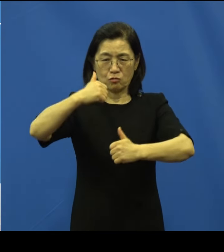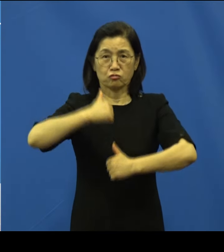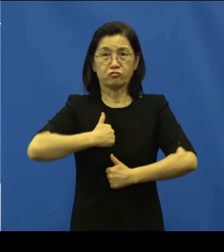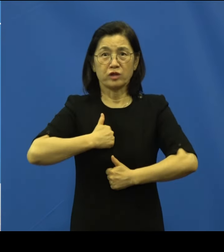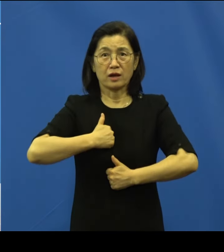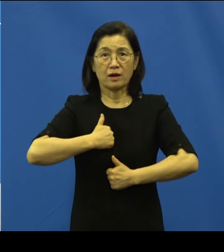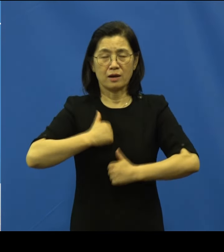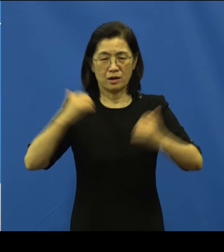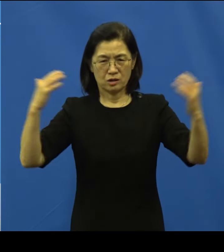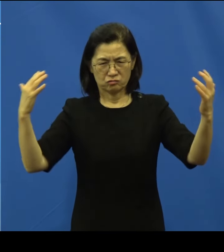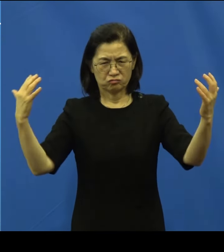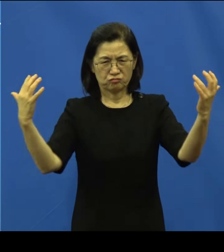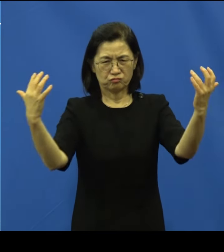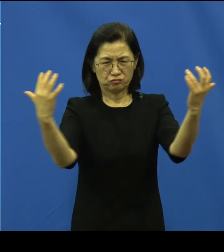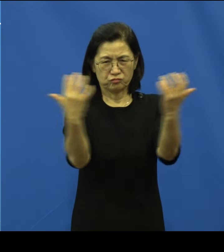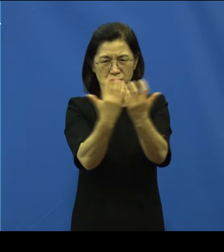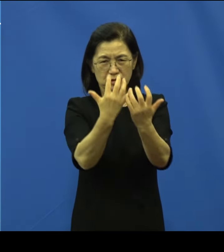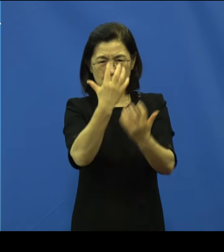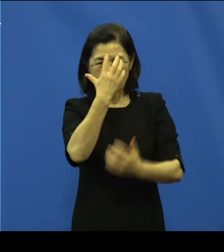와,